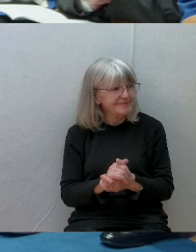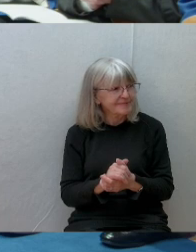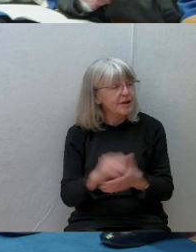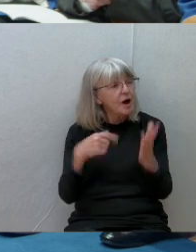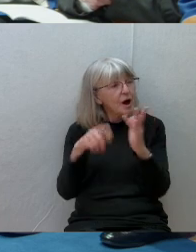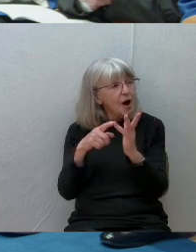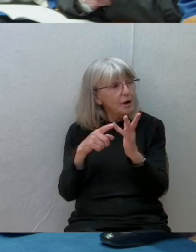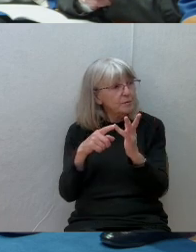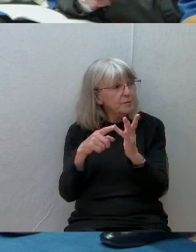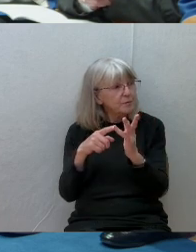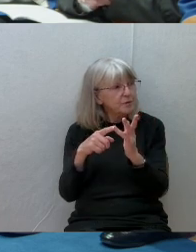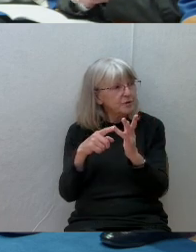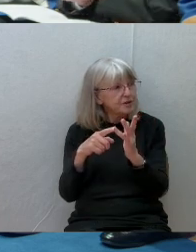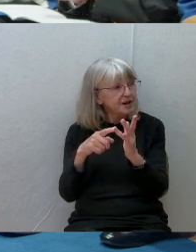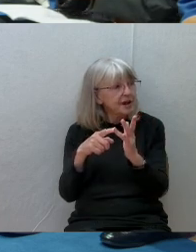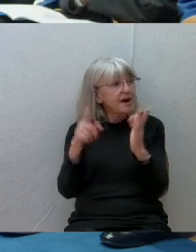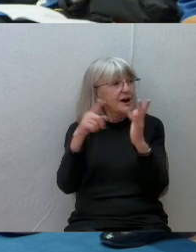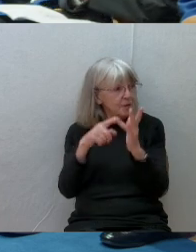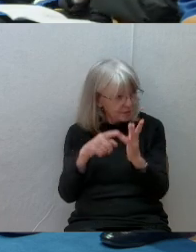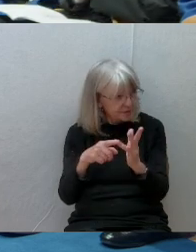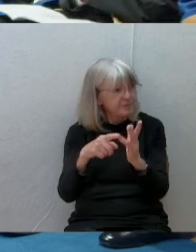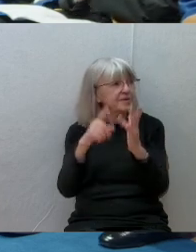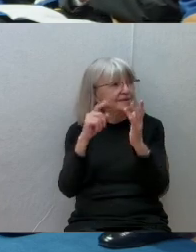Omoshala Abiodun Ogunremi.